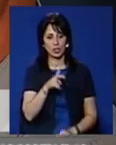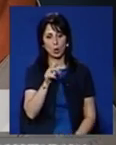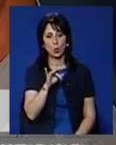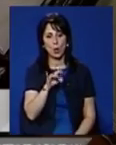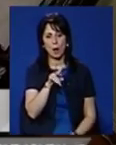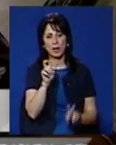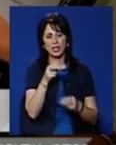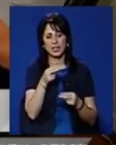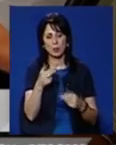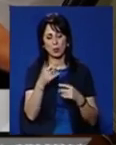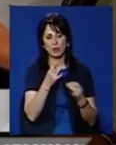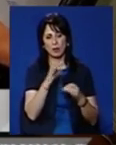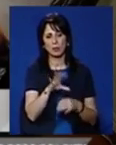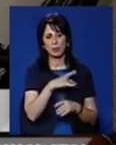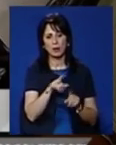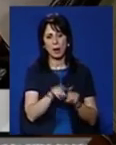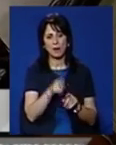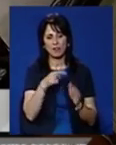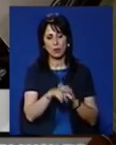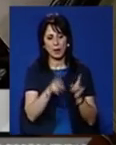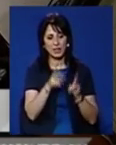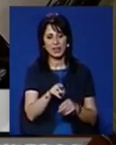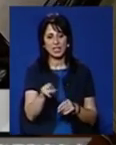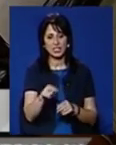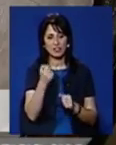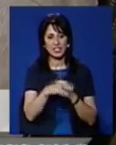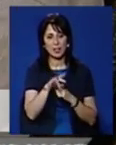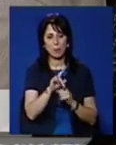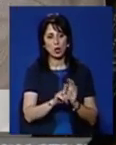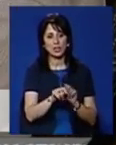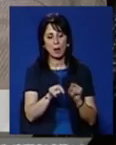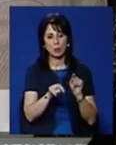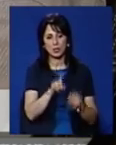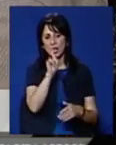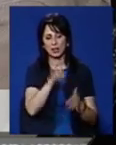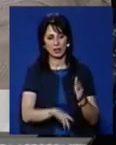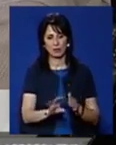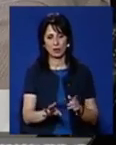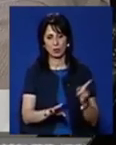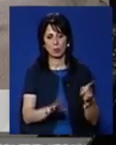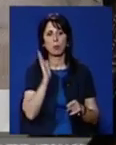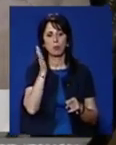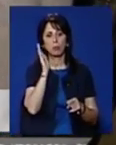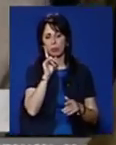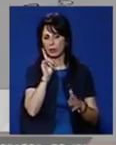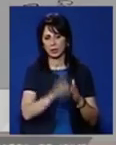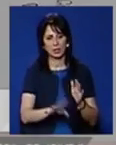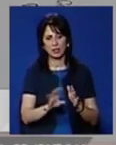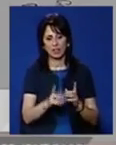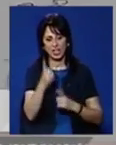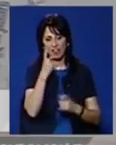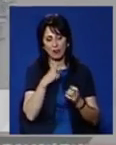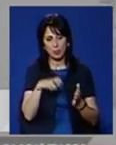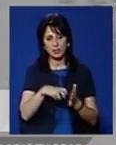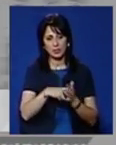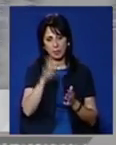რჩეულიშვილს ამ თემაზე უკვე ესაუბრა, თუმცა იმის გამო, რომ დაზარალებულები ცენტრ-პოინტის დამფუძნებლებს აღარ ენდობიან, მათ ინფორმაციის დასადასტურებლად